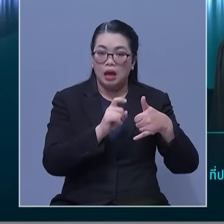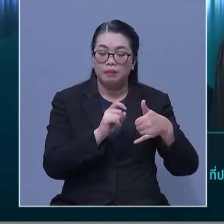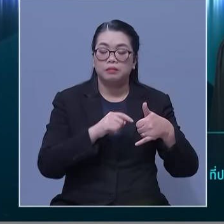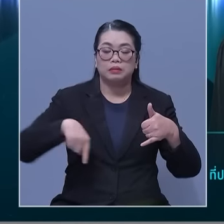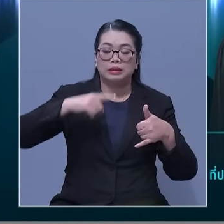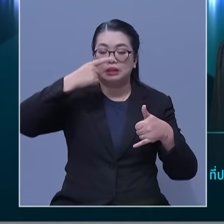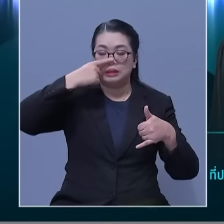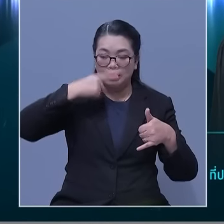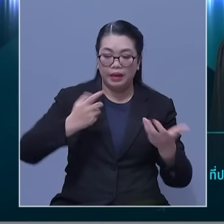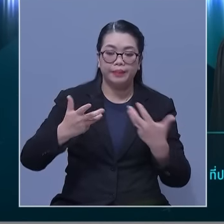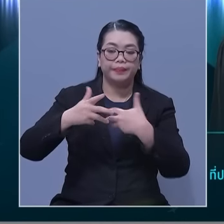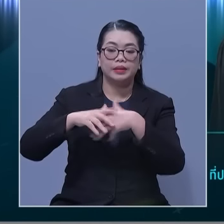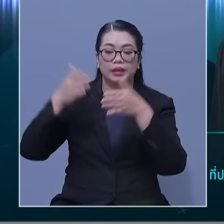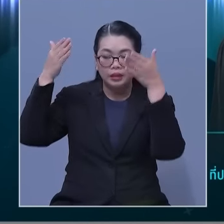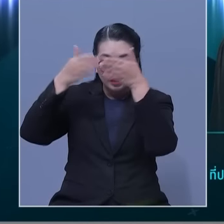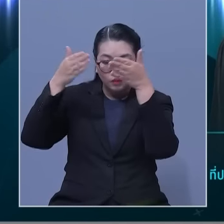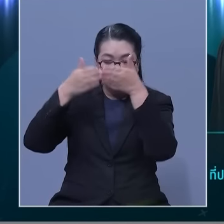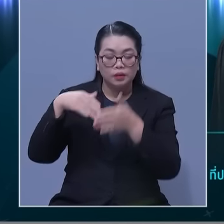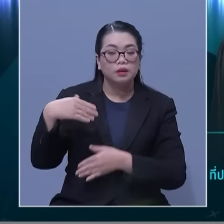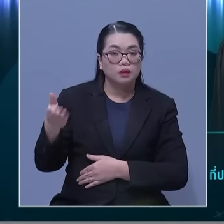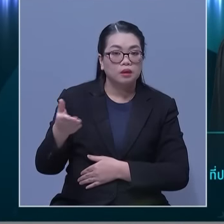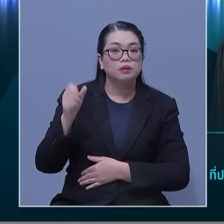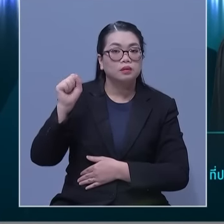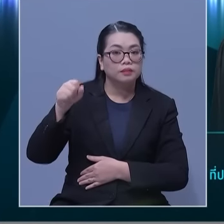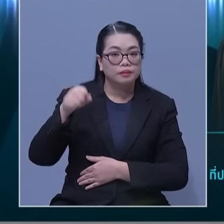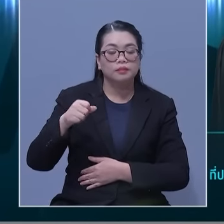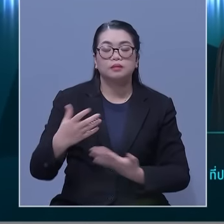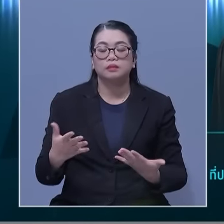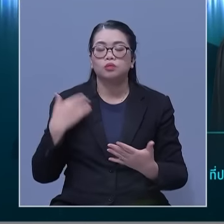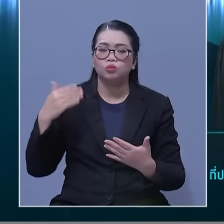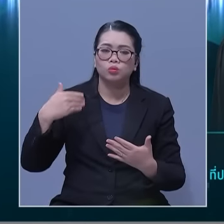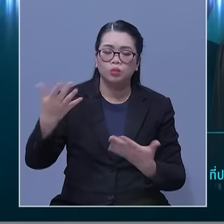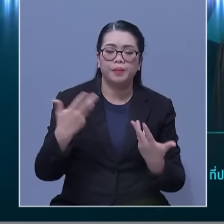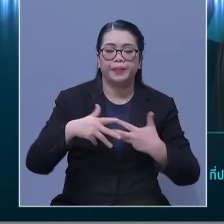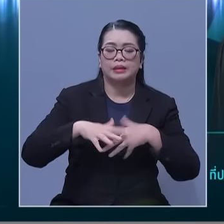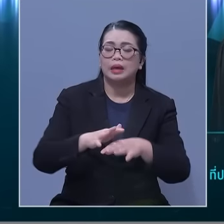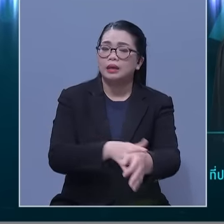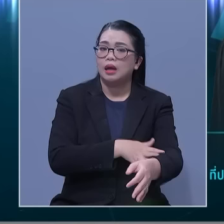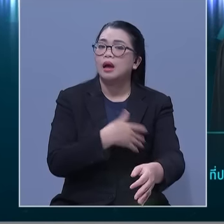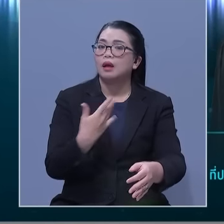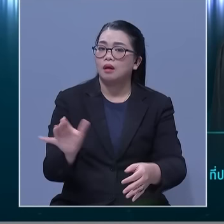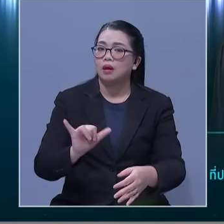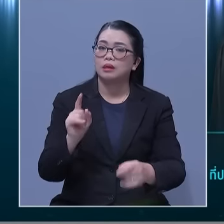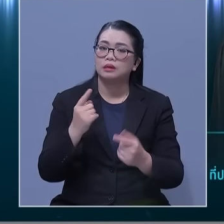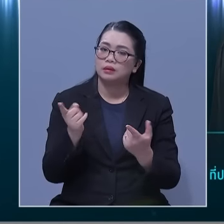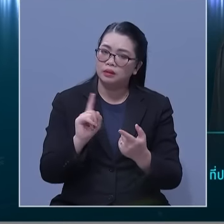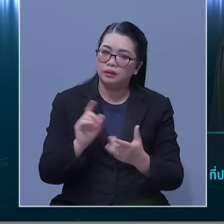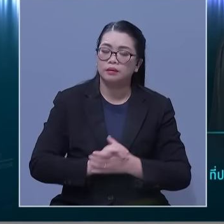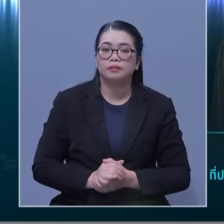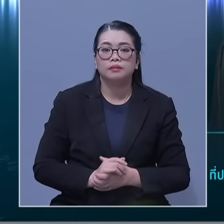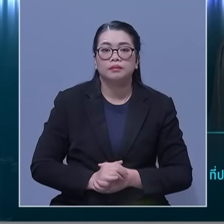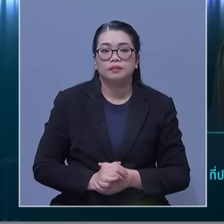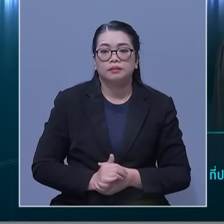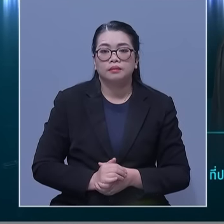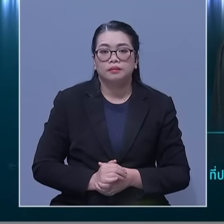ถึงทางการไทยมีการประสานกับทางการอินโดนีเซียมาโดยตลอดเลยระยะเวลาในการประสานนี่นานหรือยังคะรายละเอียดเป็นยังไงบ้างคะ